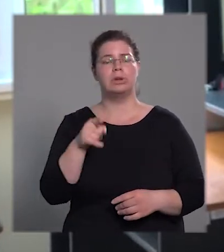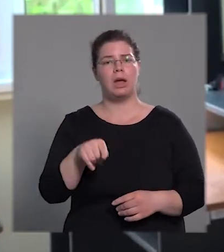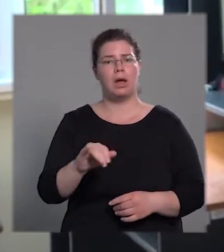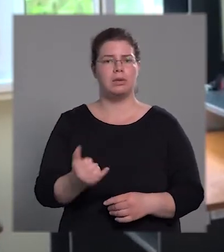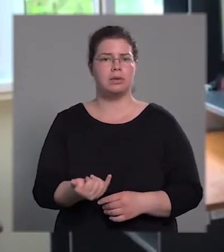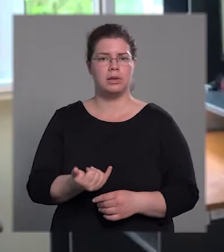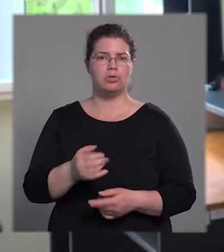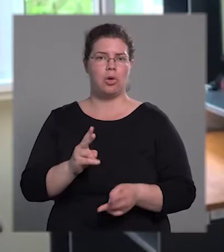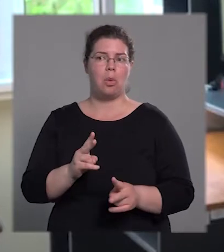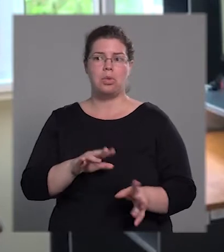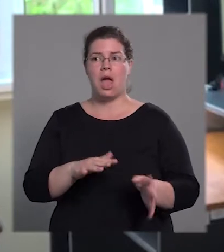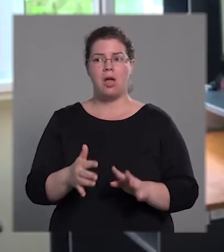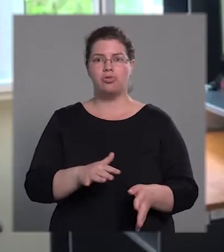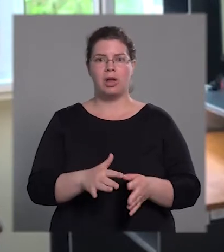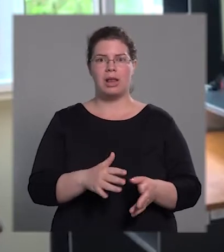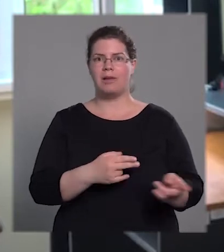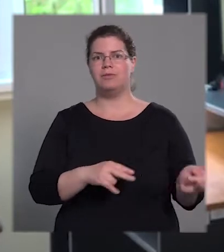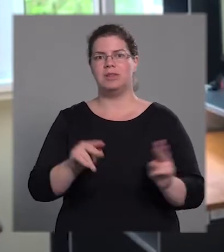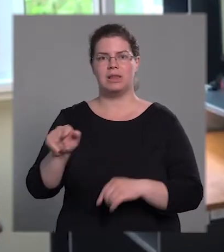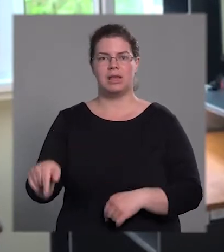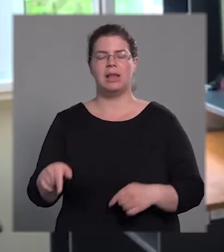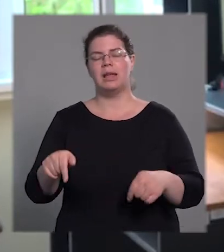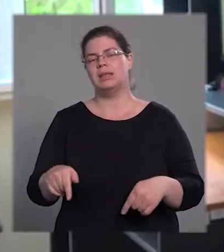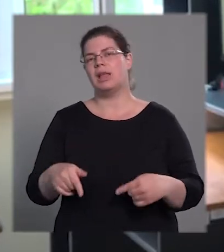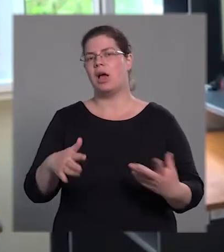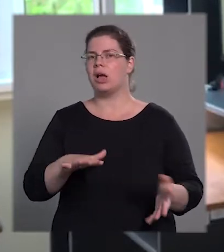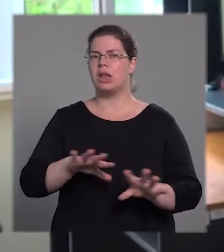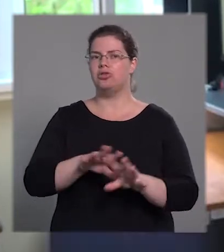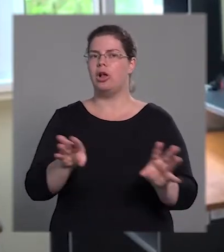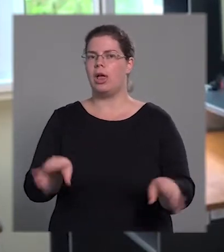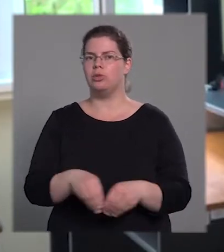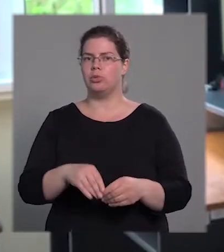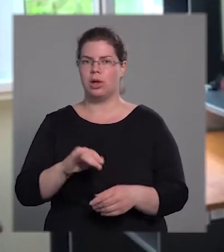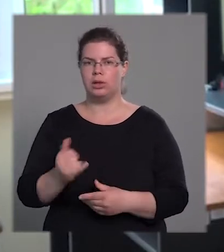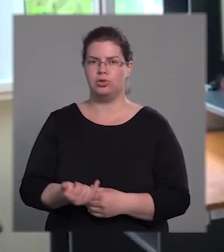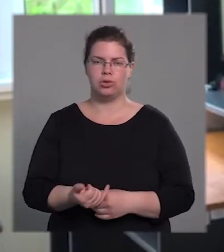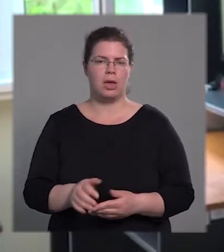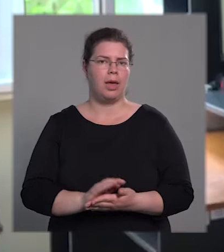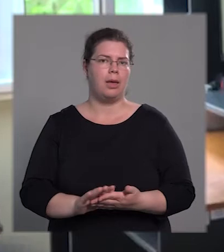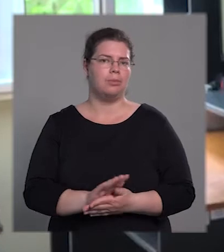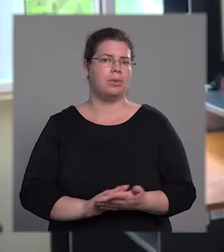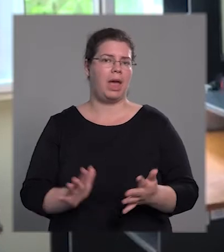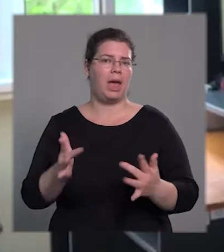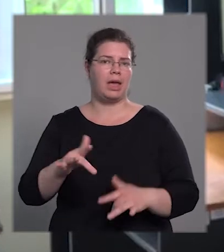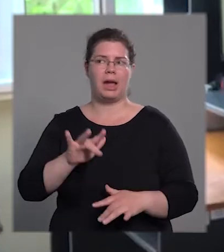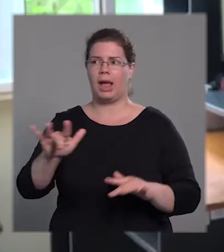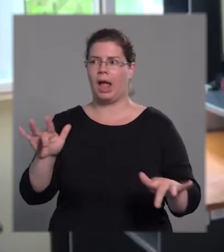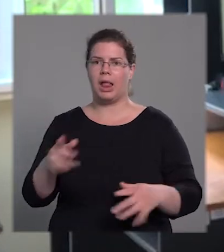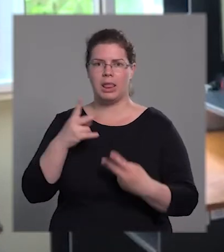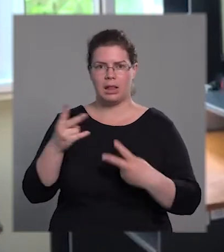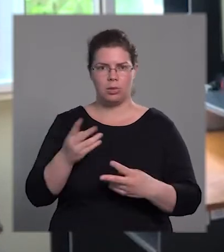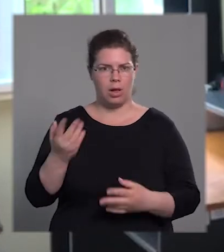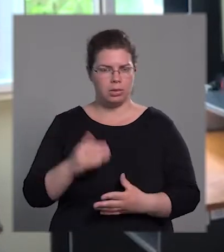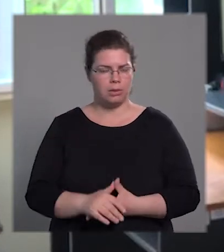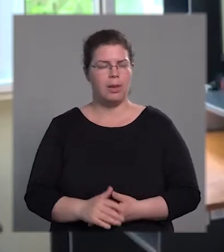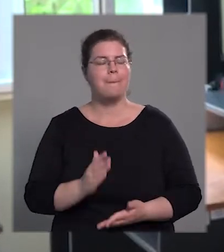hogy esetleg visszatérnének ide akár a családjukkal is. Milyen helyeket látogattak meg? Már az